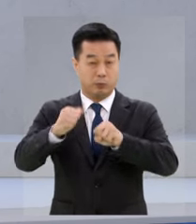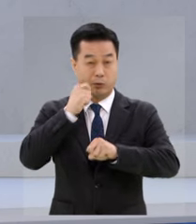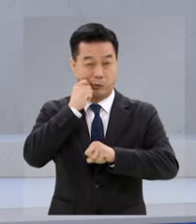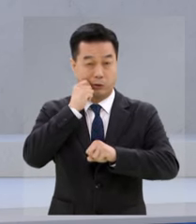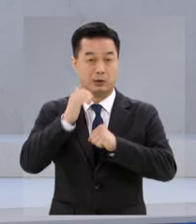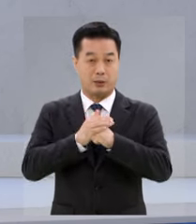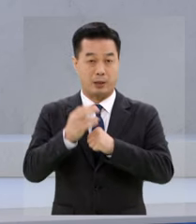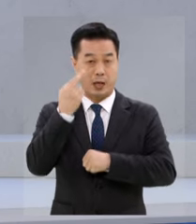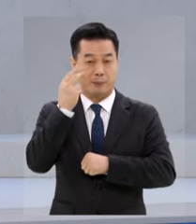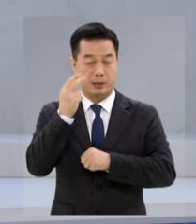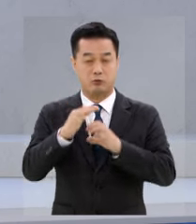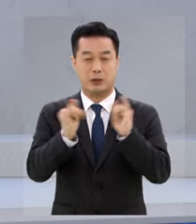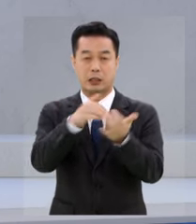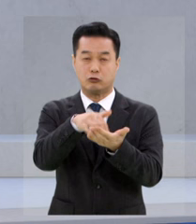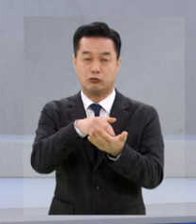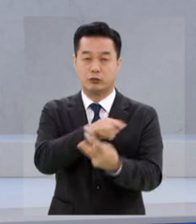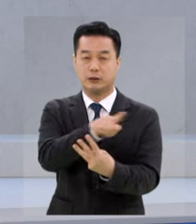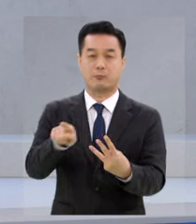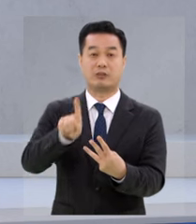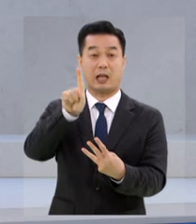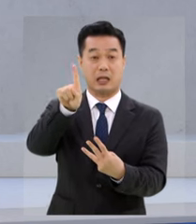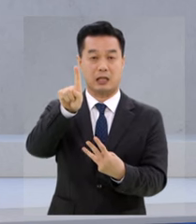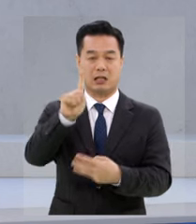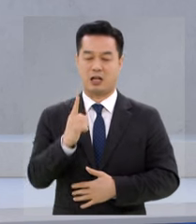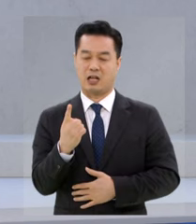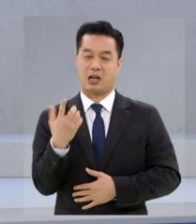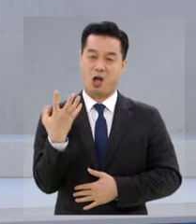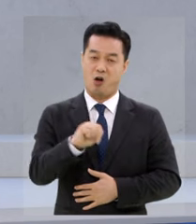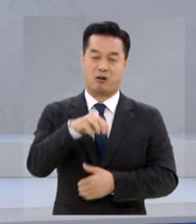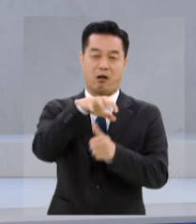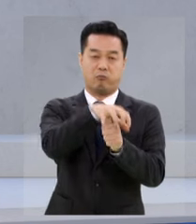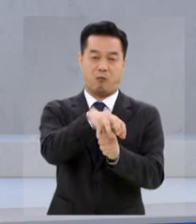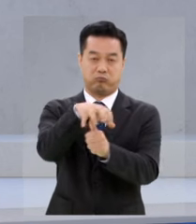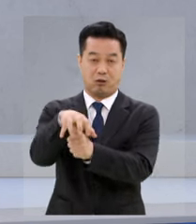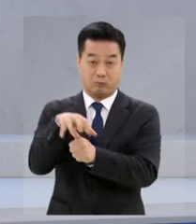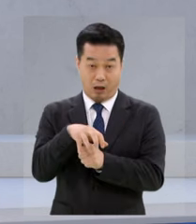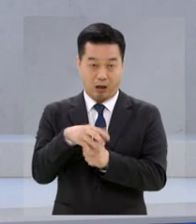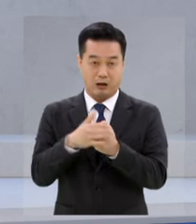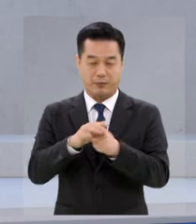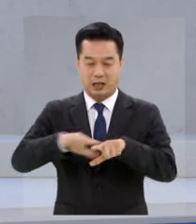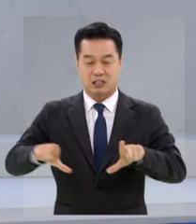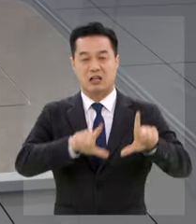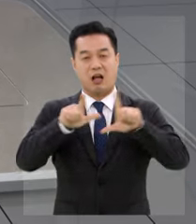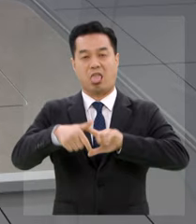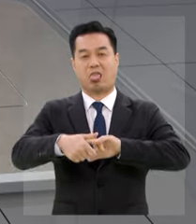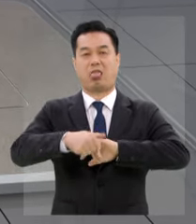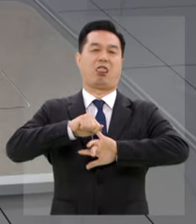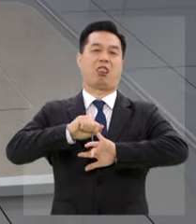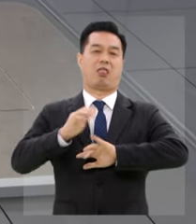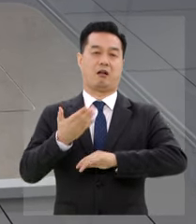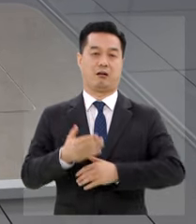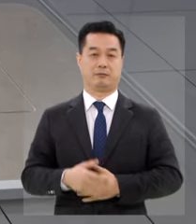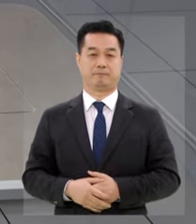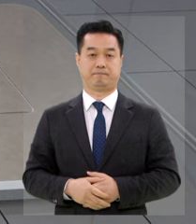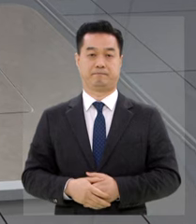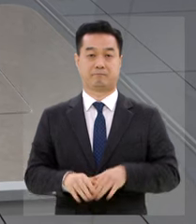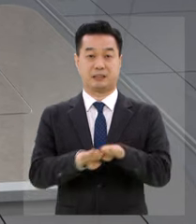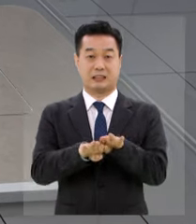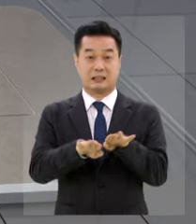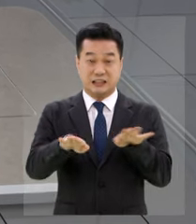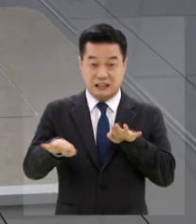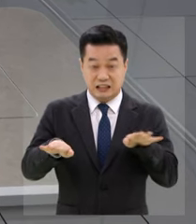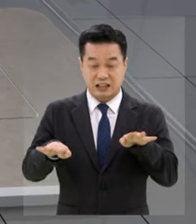인구의 3분인 자그마치 1억명이 고립돼 일상이 무너졌습니다 지진과